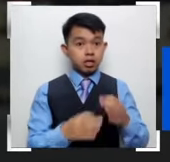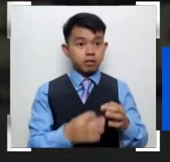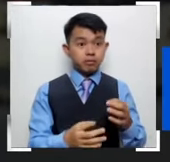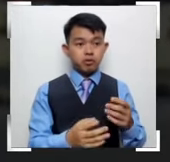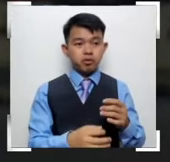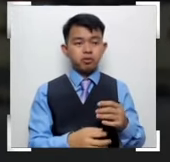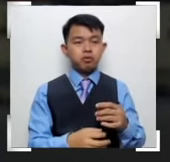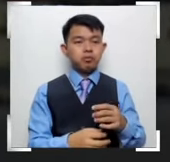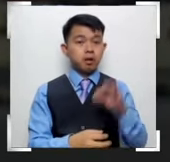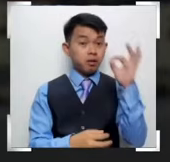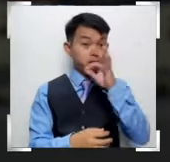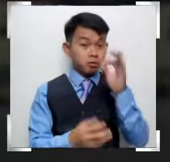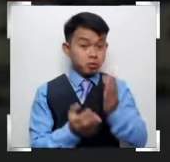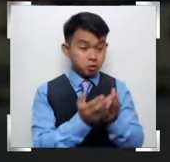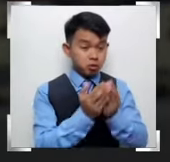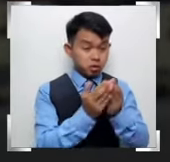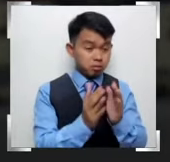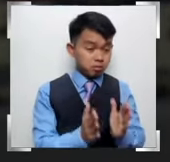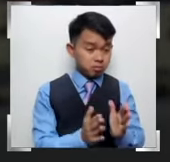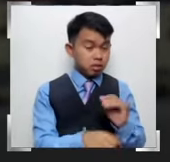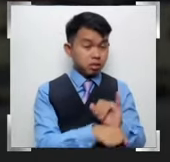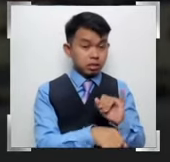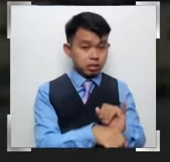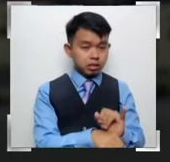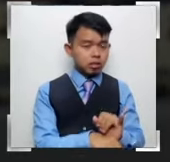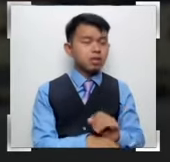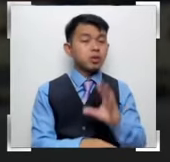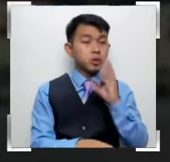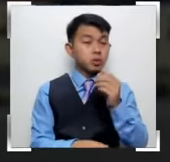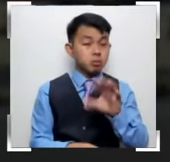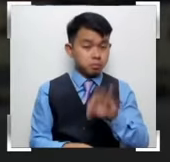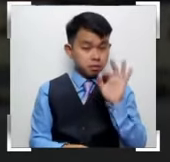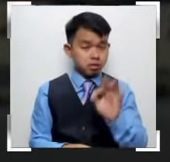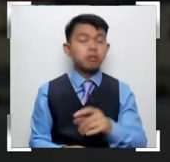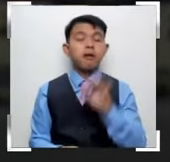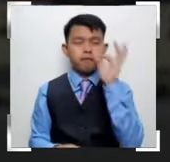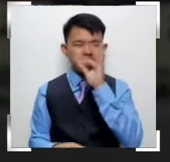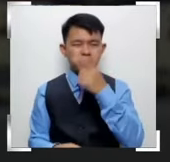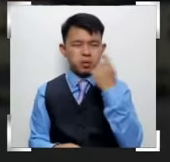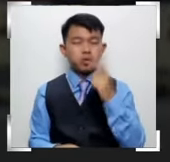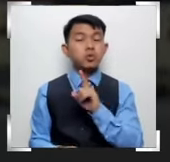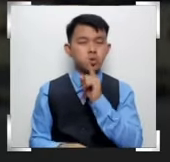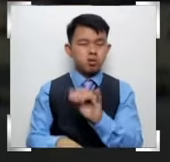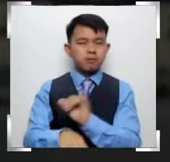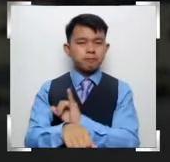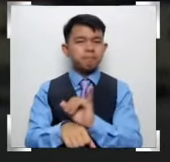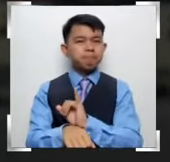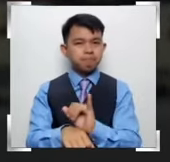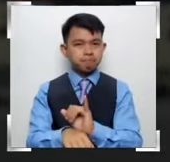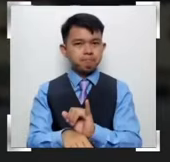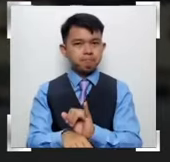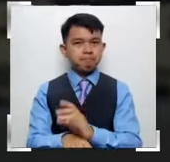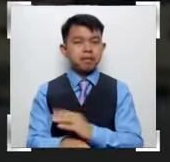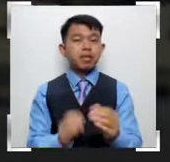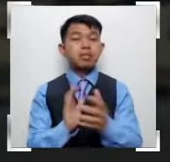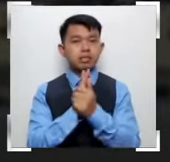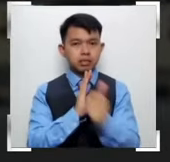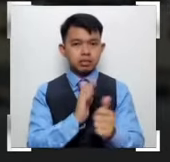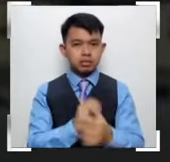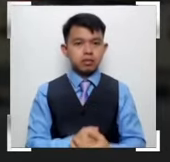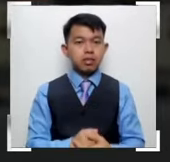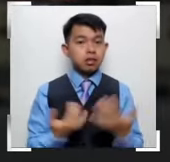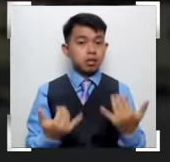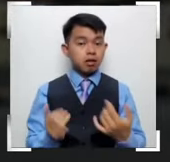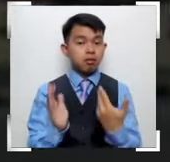kanilang pipiliin dahil sa kanilang husay at sipag. Pagkakataon na raw ang desisyon ng European Commission para patunayang bukod sa sipag